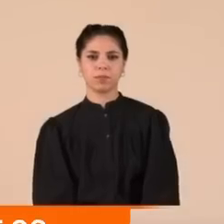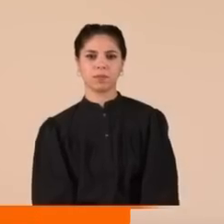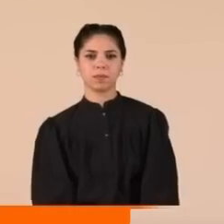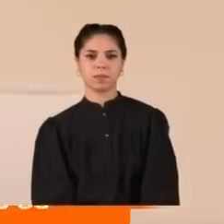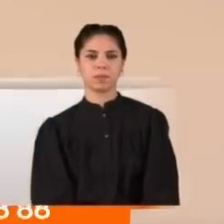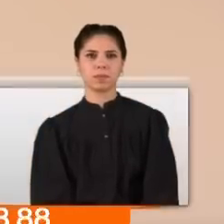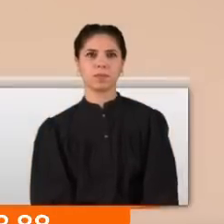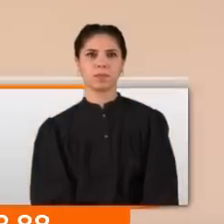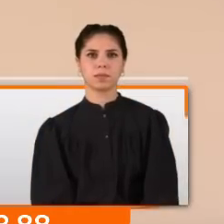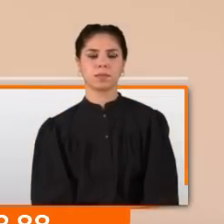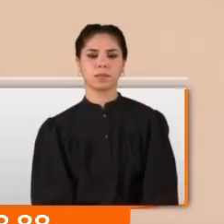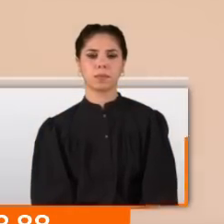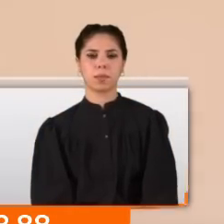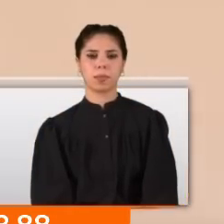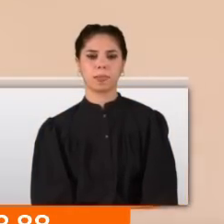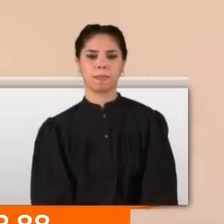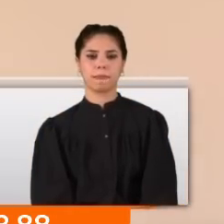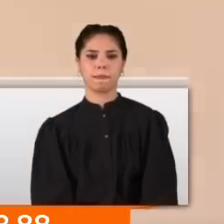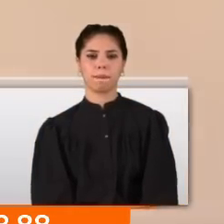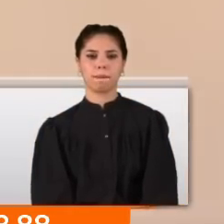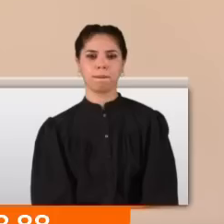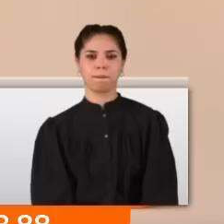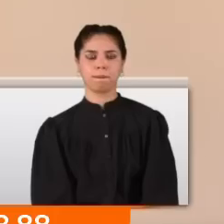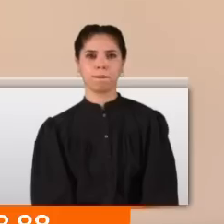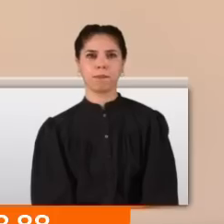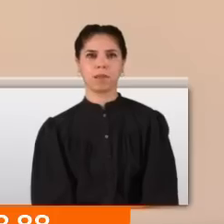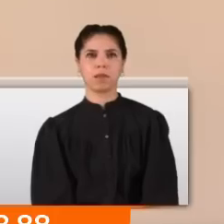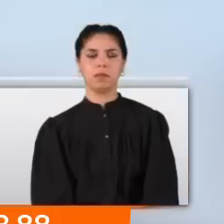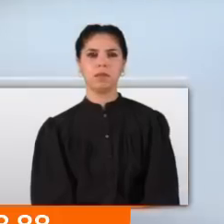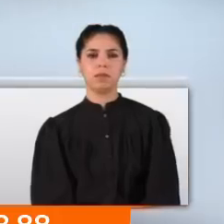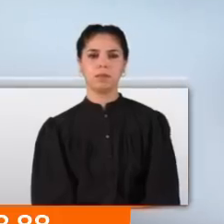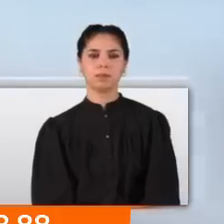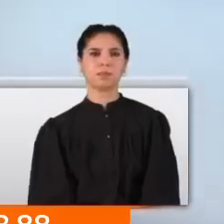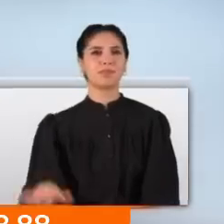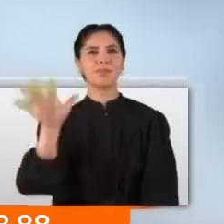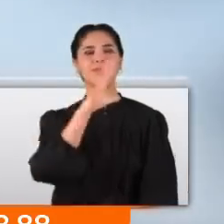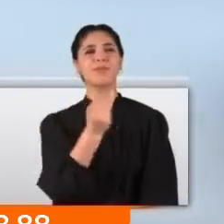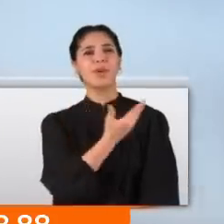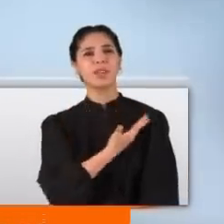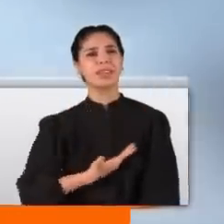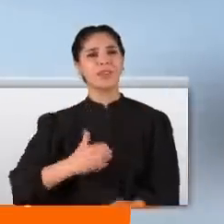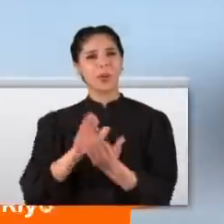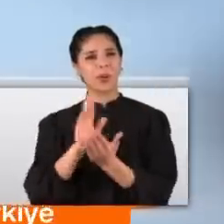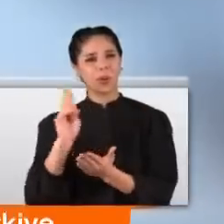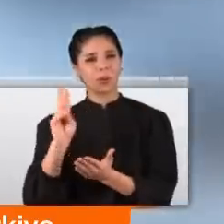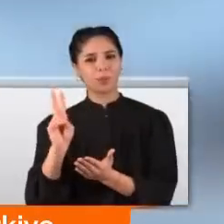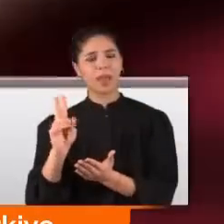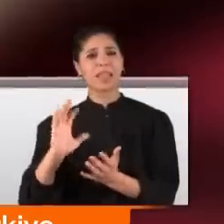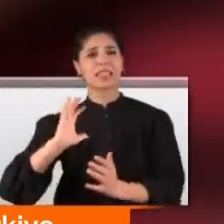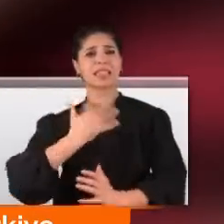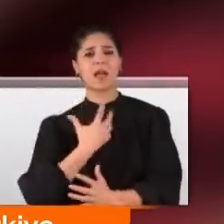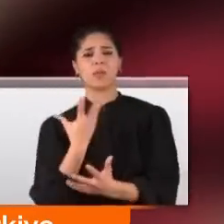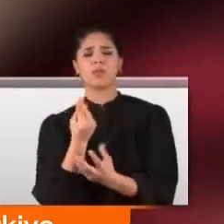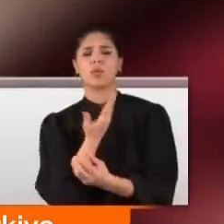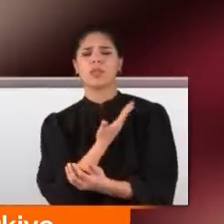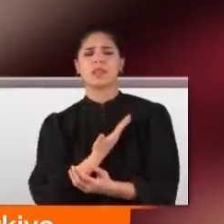Dayak yemeye utanmıyor musun? Çabuk utan! Çabuk utan! Herkes onu çok seviyordu. En çok da sahibi.